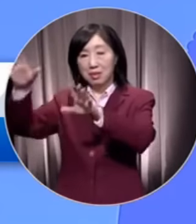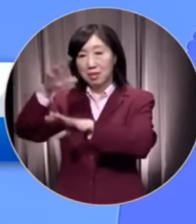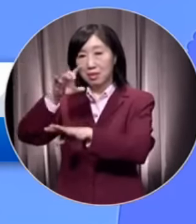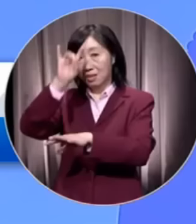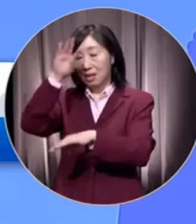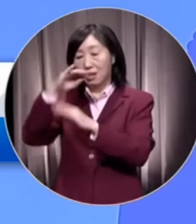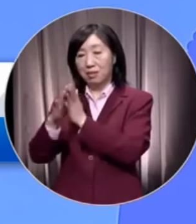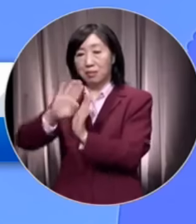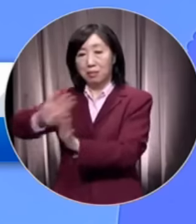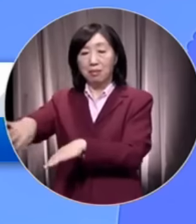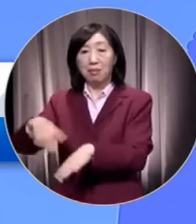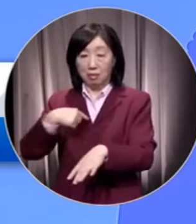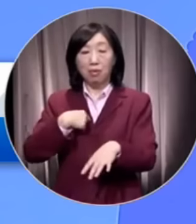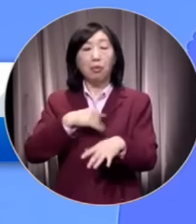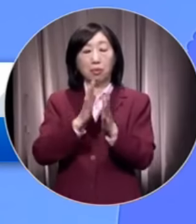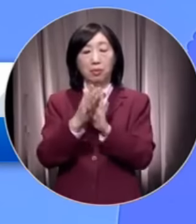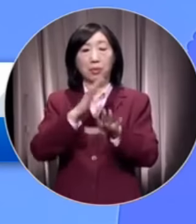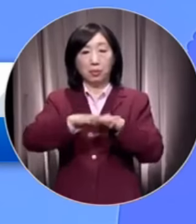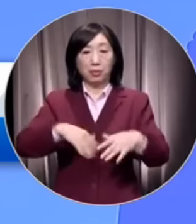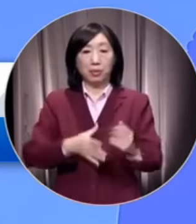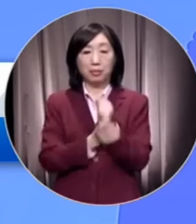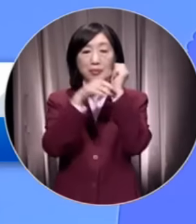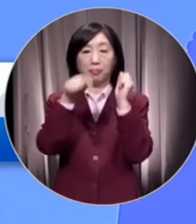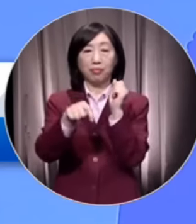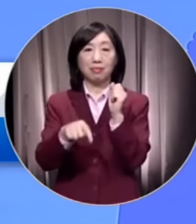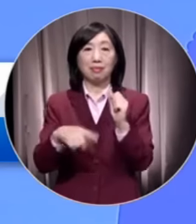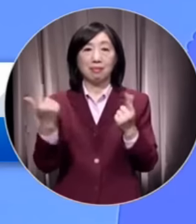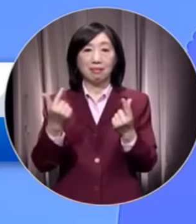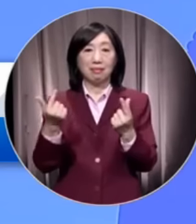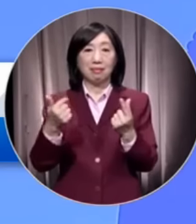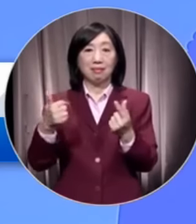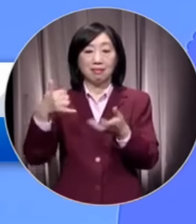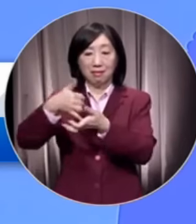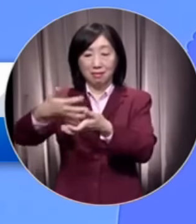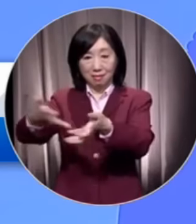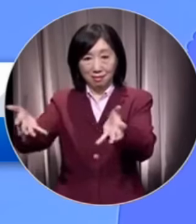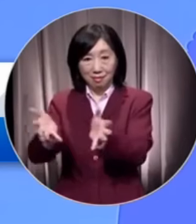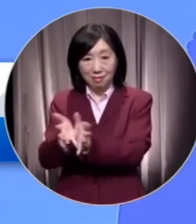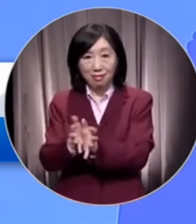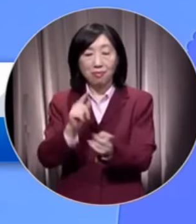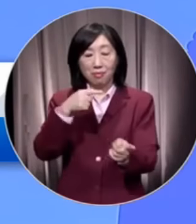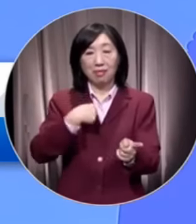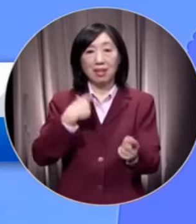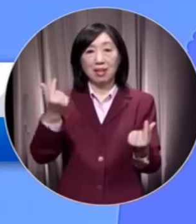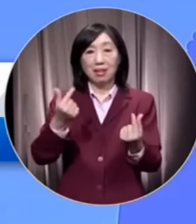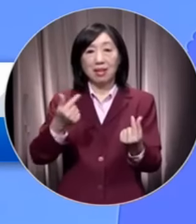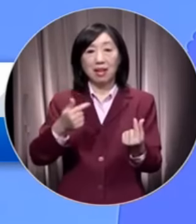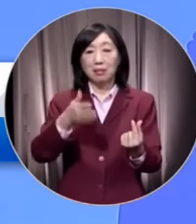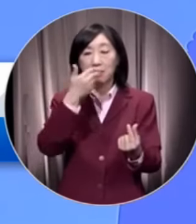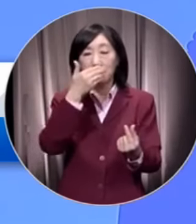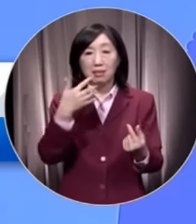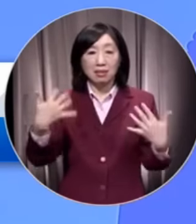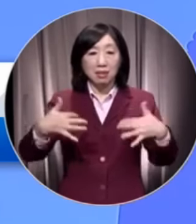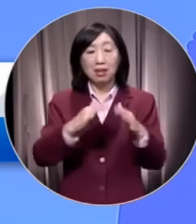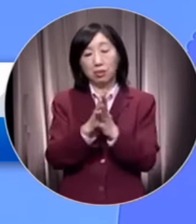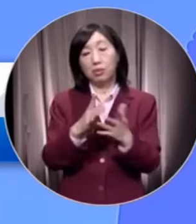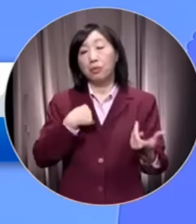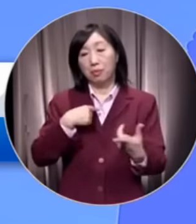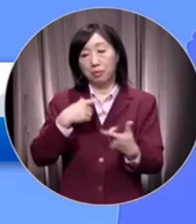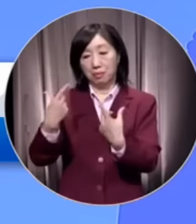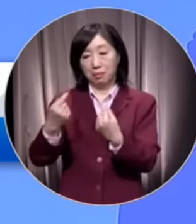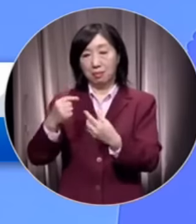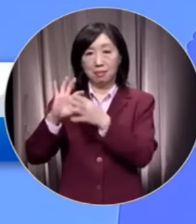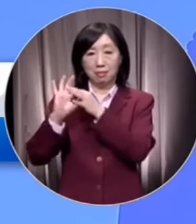爸妈妈所关心的弱势孩子所关心的吃饭的问题，我一定要坚持的做到。党